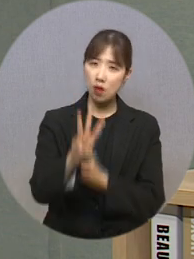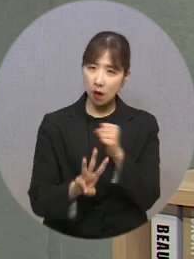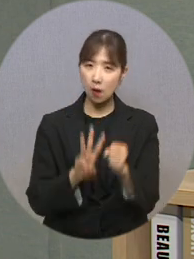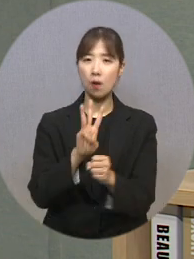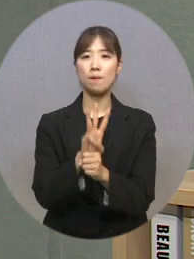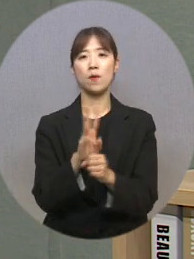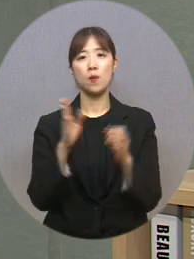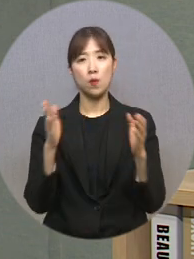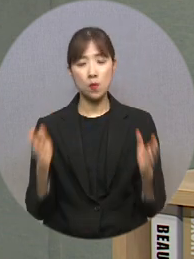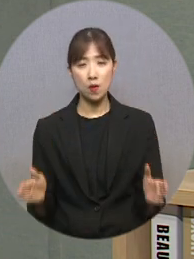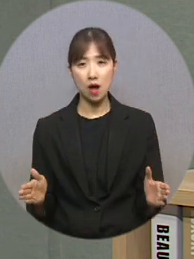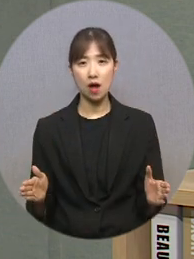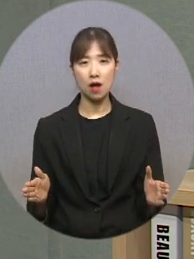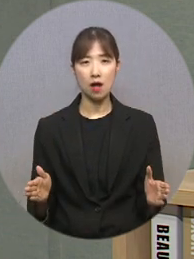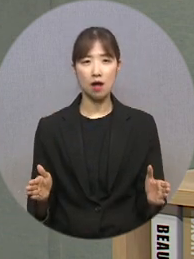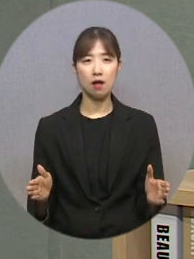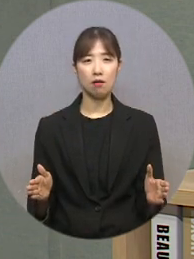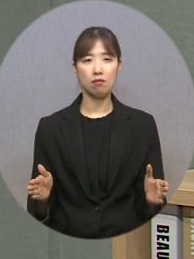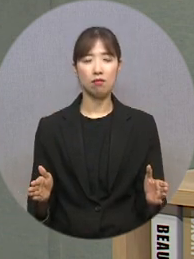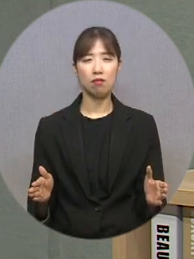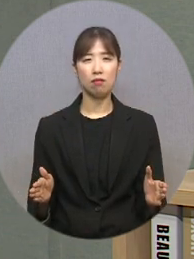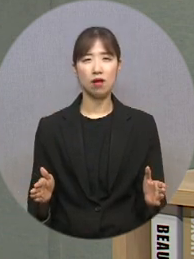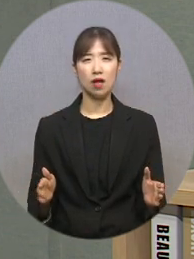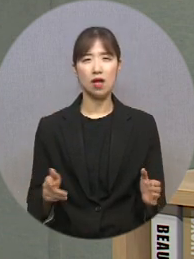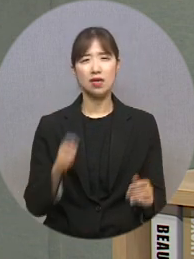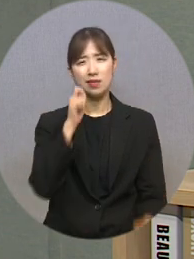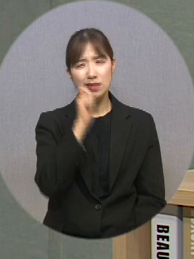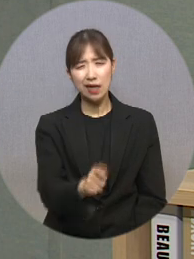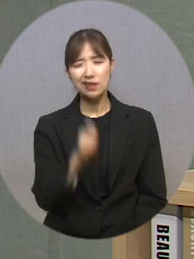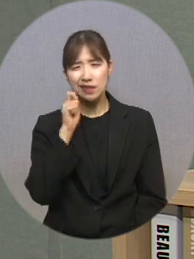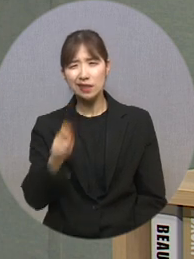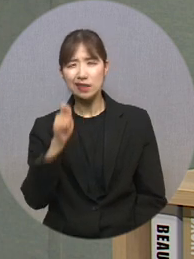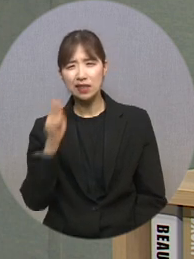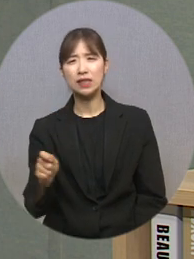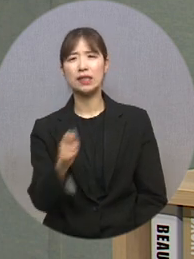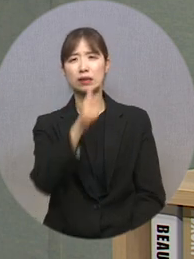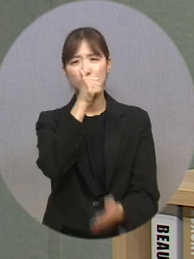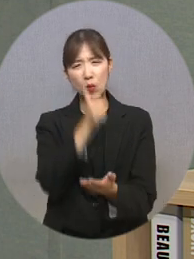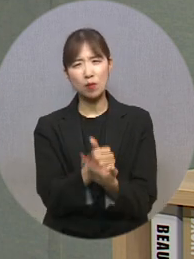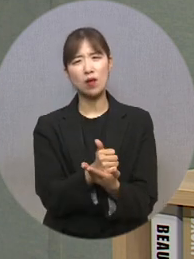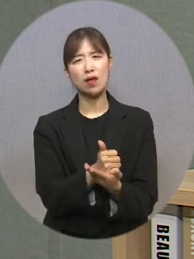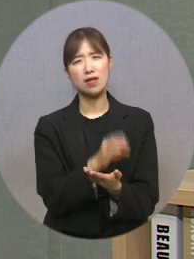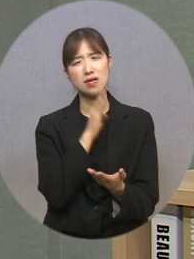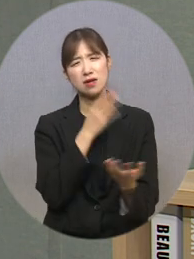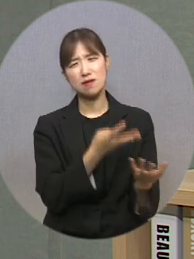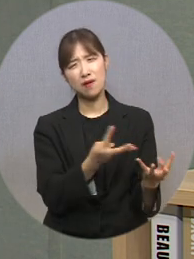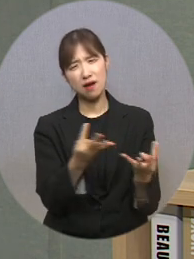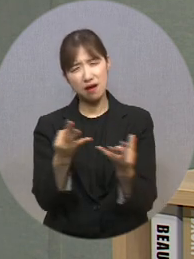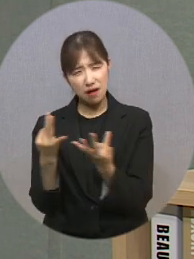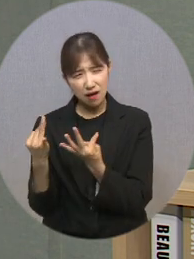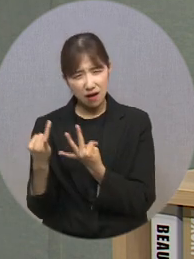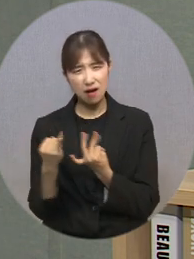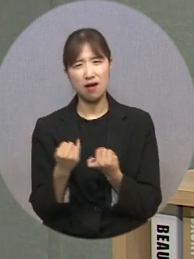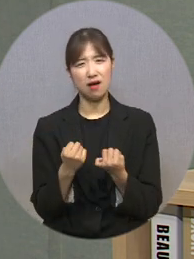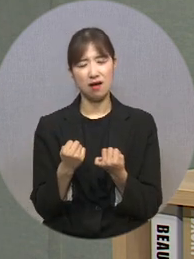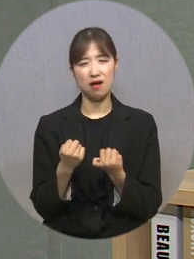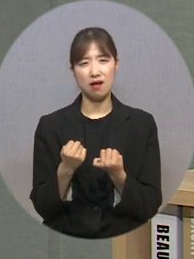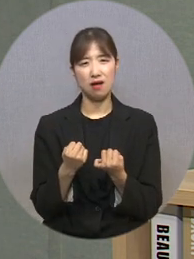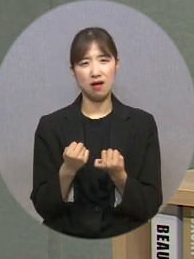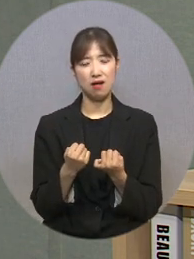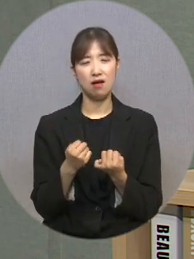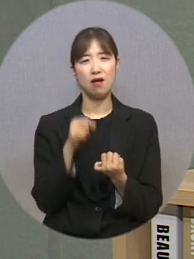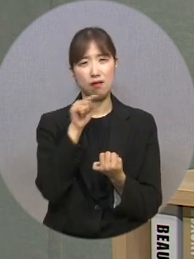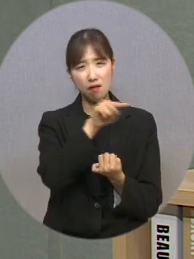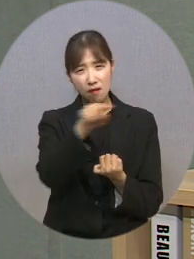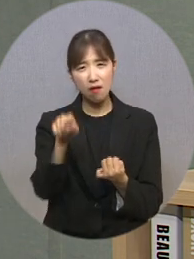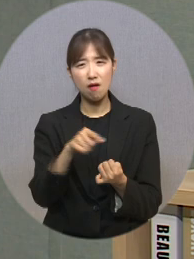33년이라는 이제 세월 동안에 많은 사기 범죄 또 범죄 유형 이런 걸